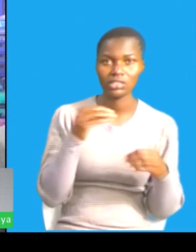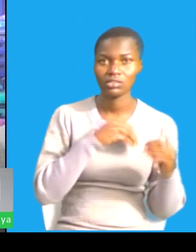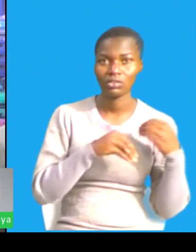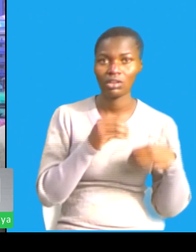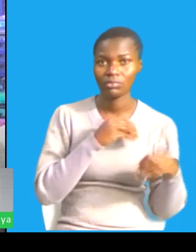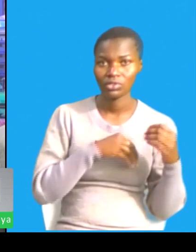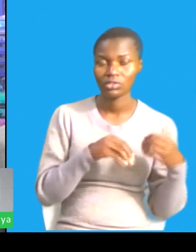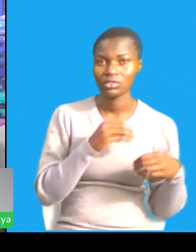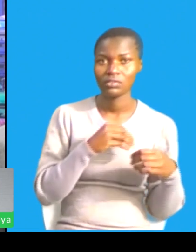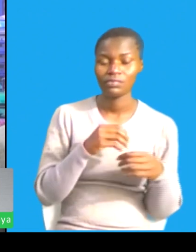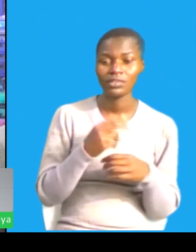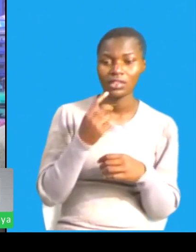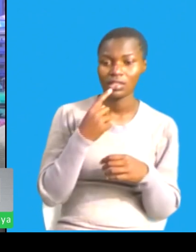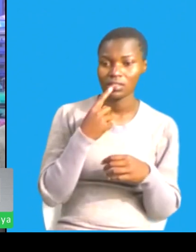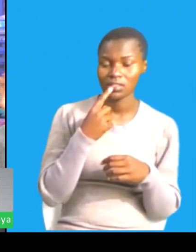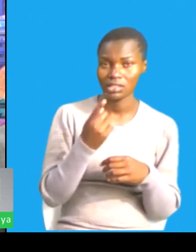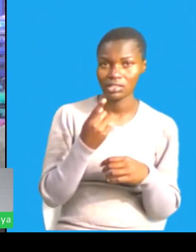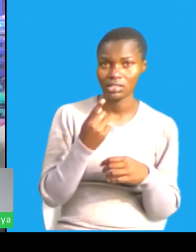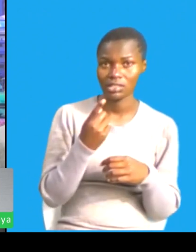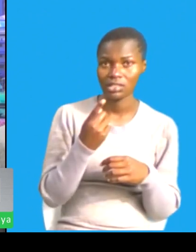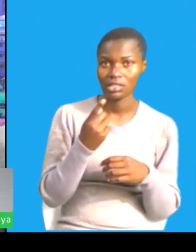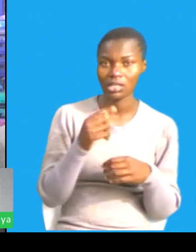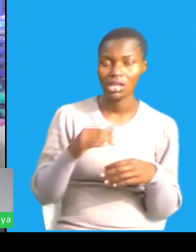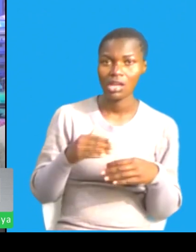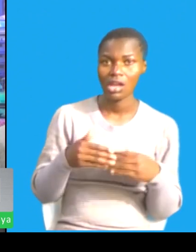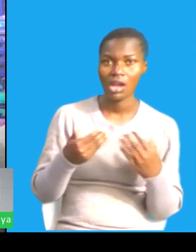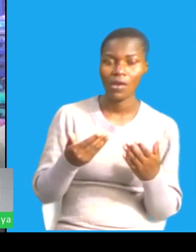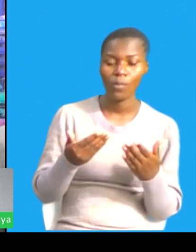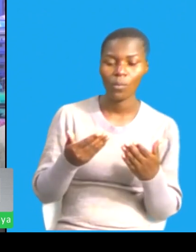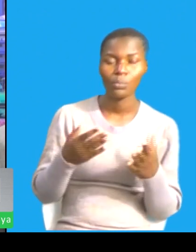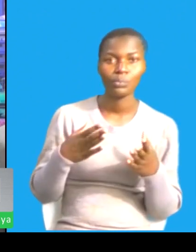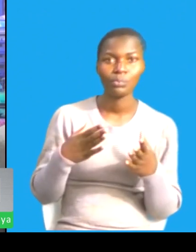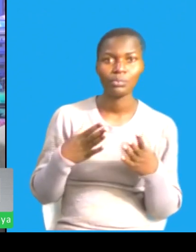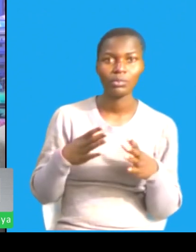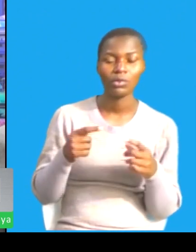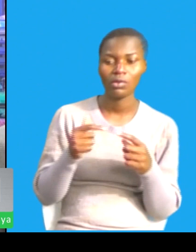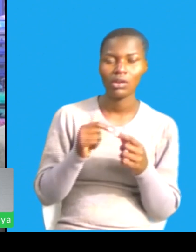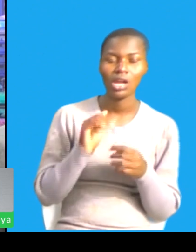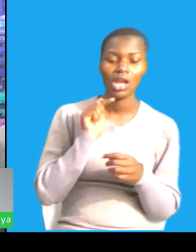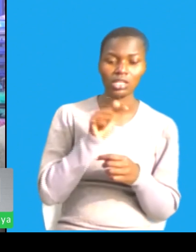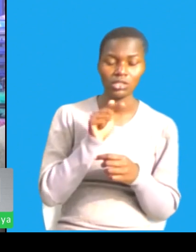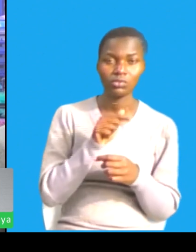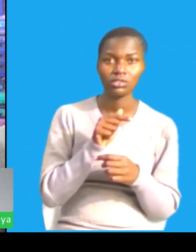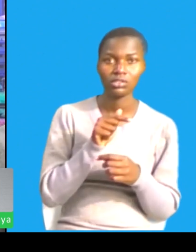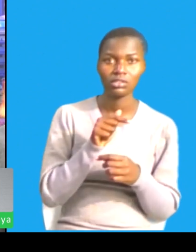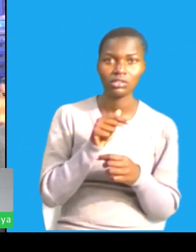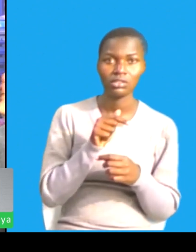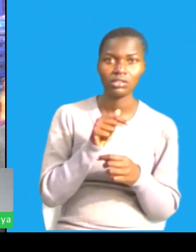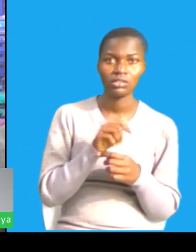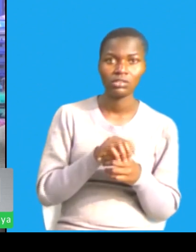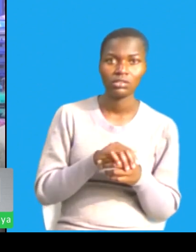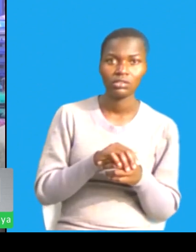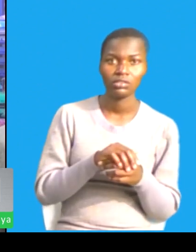anywhere? Wamesema ya kwamba vile au walikuwa na accusiwa na hii Kenya Kwanza wakiwa wako campaign ya